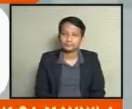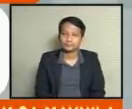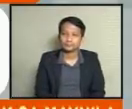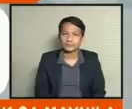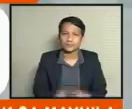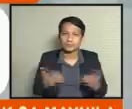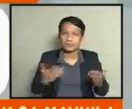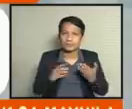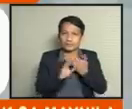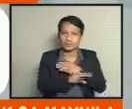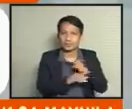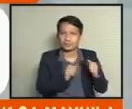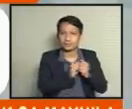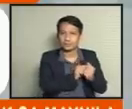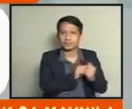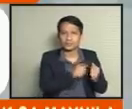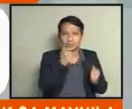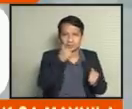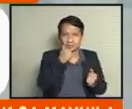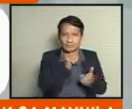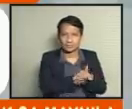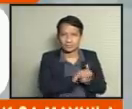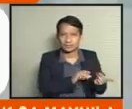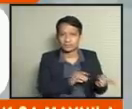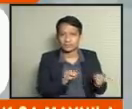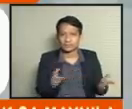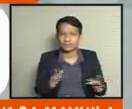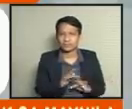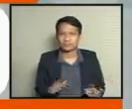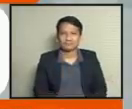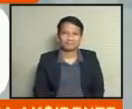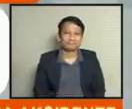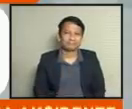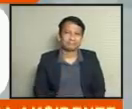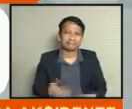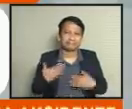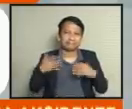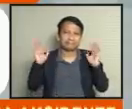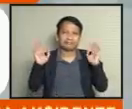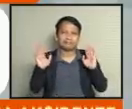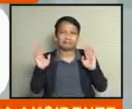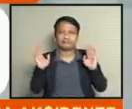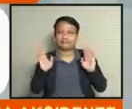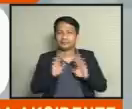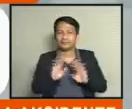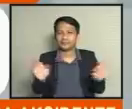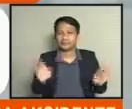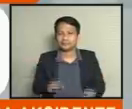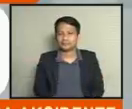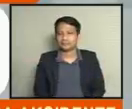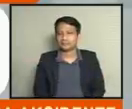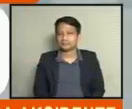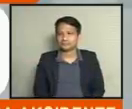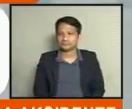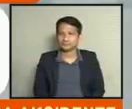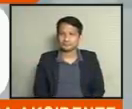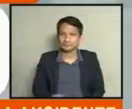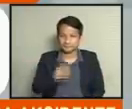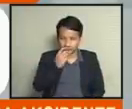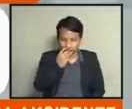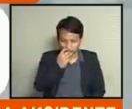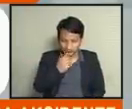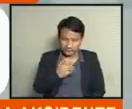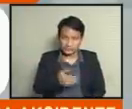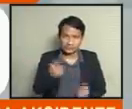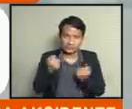Wala ka na bang balak makipagbalikan kay Mrs., Sir? Ay, wala na po, Sir. Wala na. So, wala na